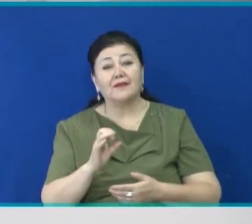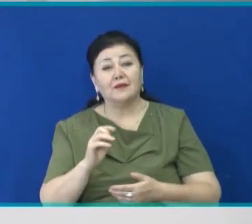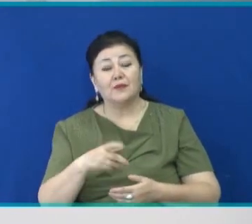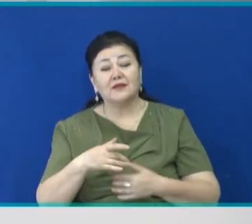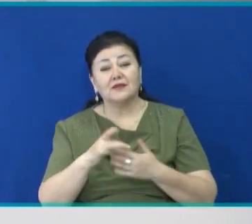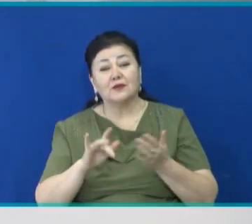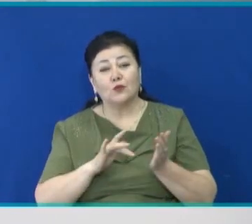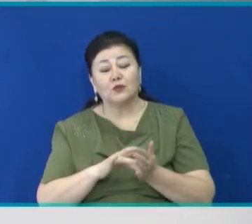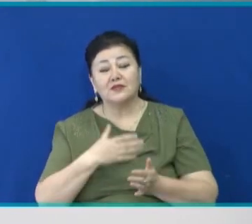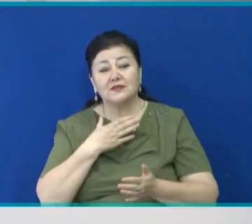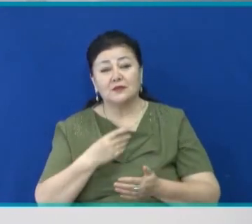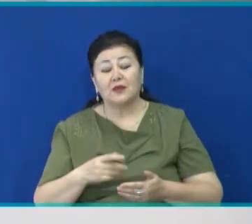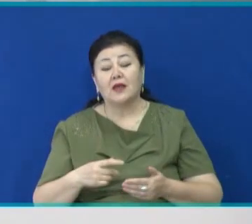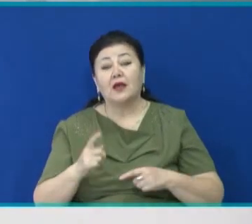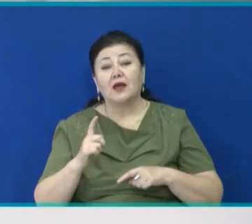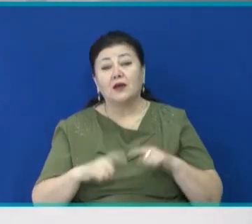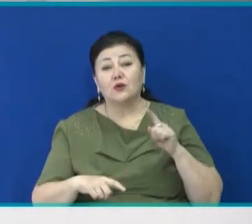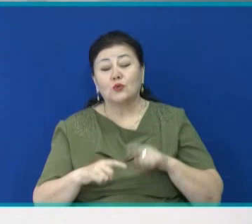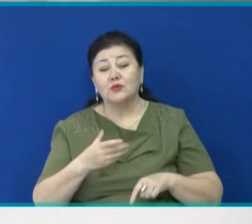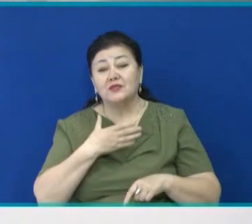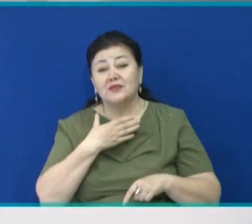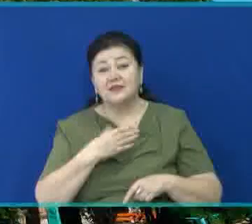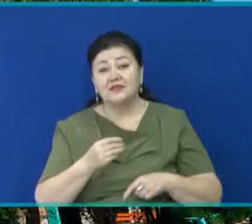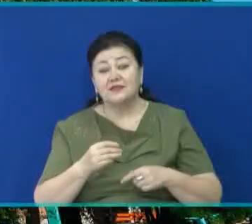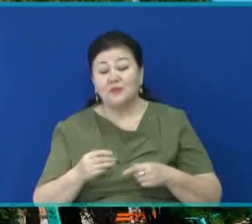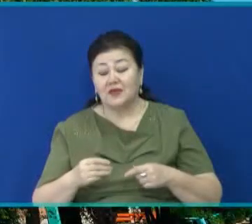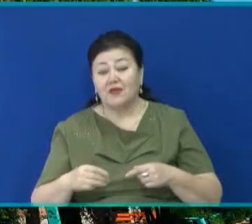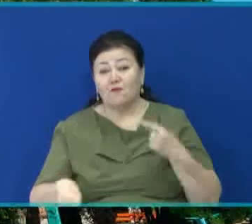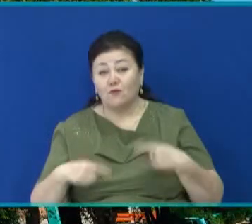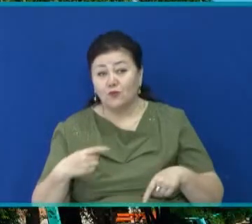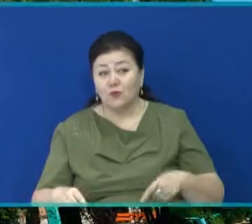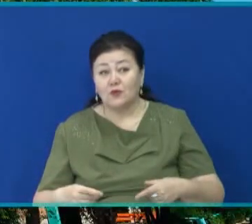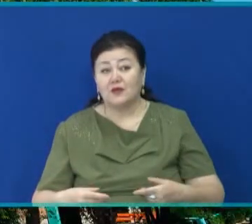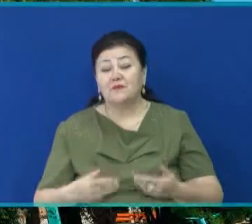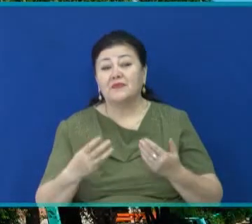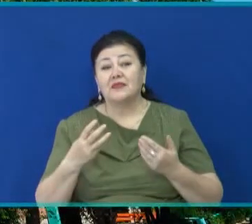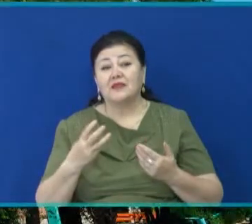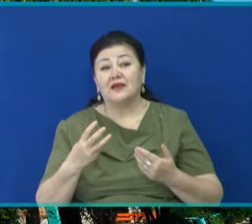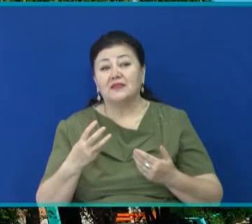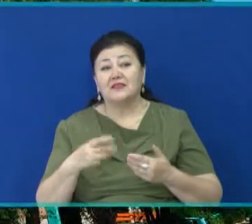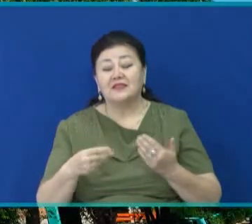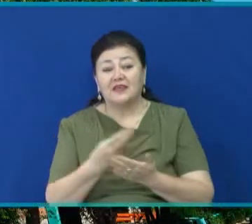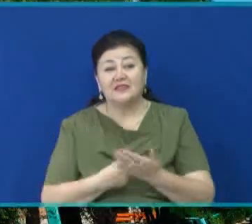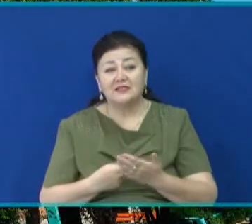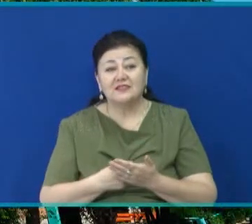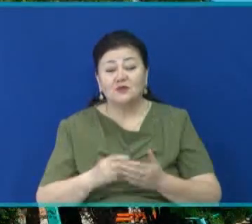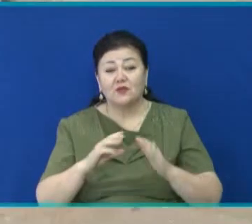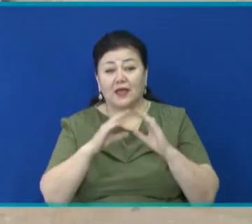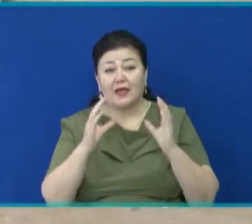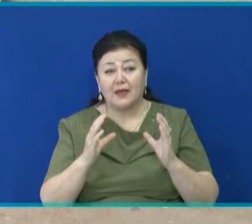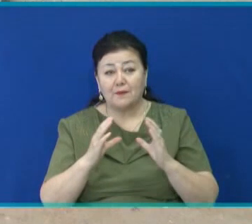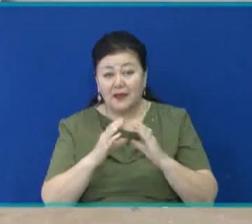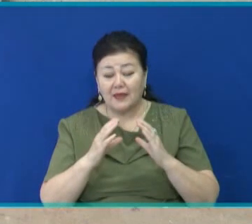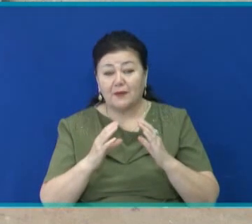как наш город издавна считается родиной футбола, на стене дома 15 408 квартала была нарисована эмблема футбольного